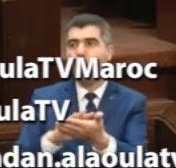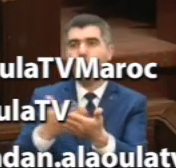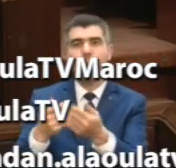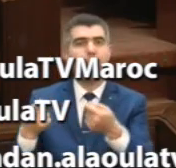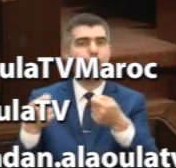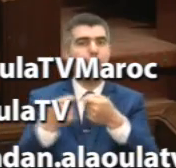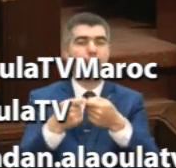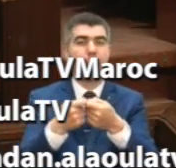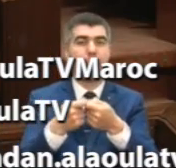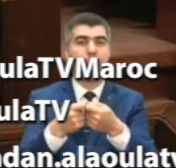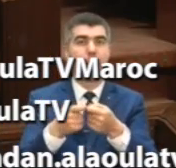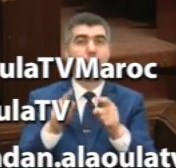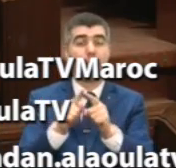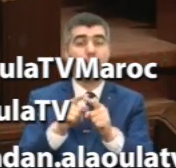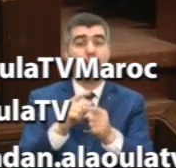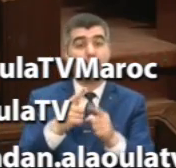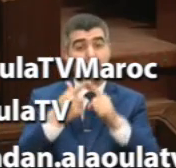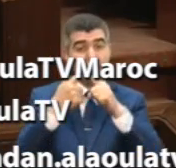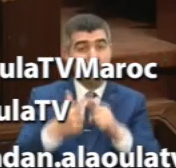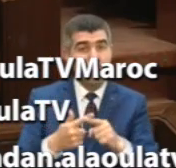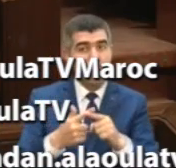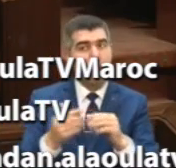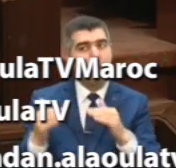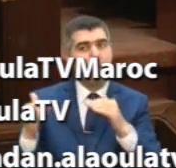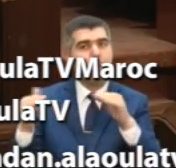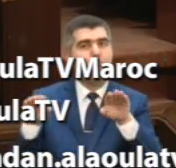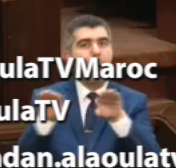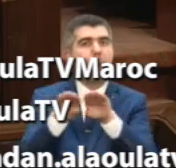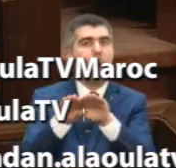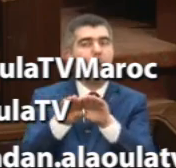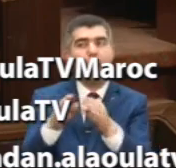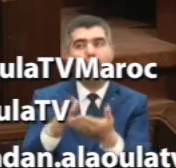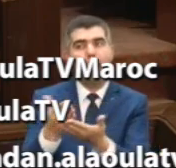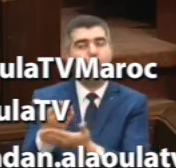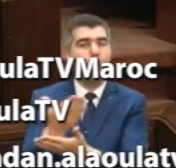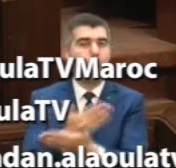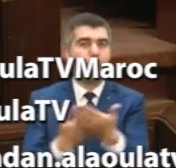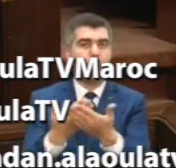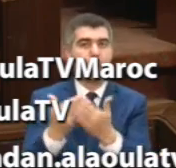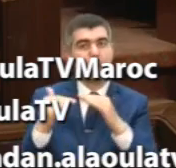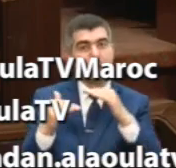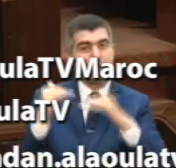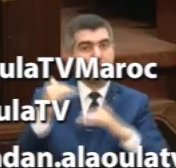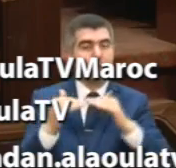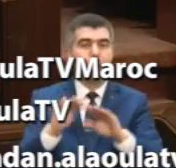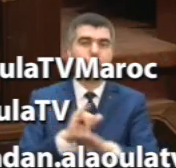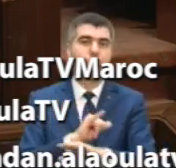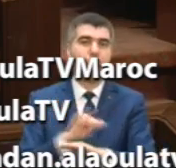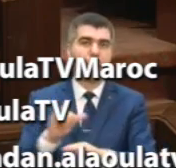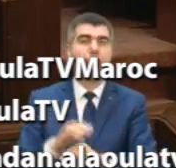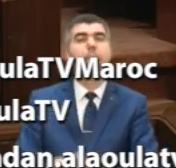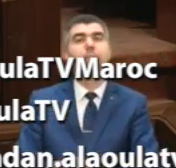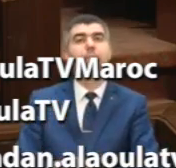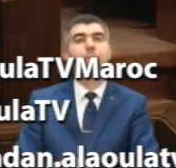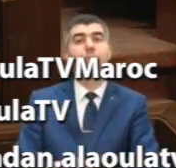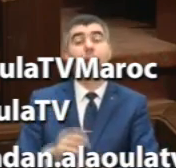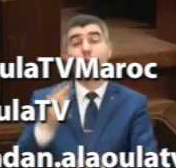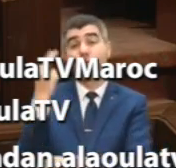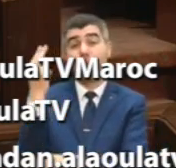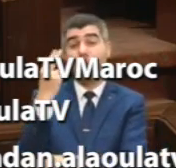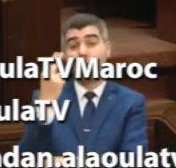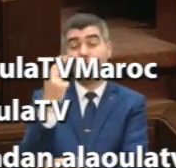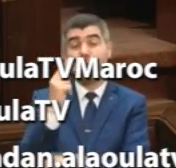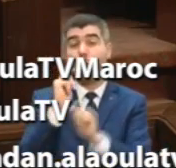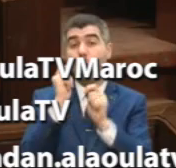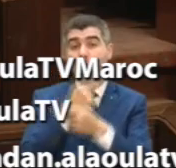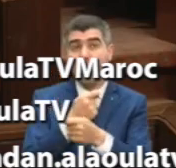داكشي اللي غيتعطى يتعطى بشكل متساوي، وهنا خص نحاربوا الفوائق. هنا الجامعة ديال محمد الأول دات اتفاقية